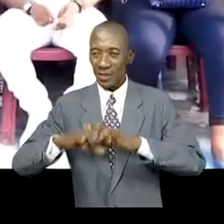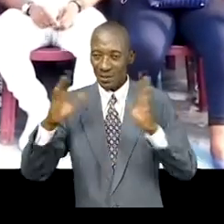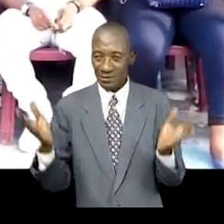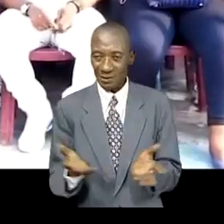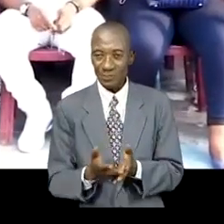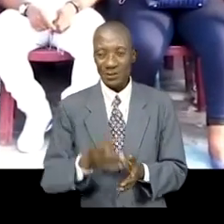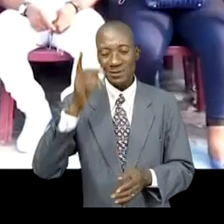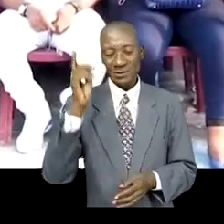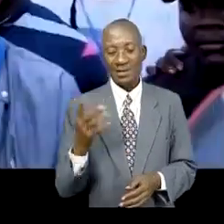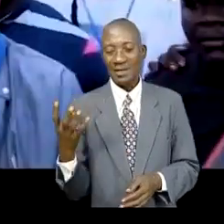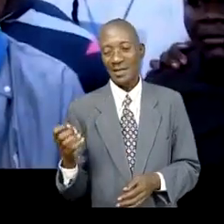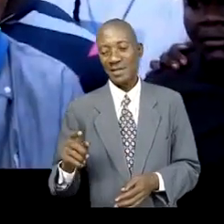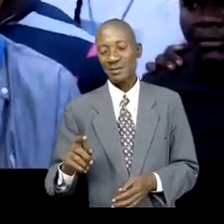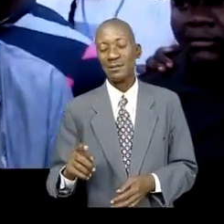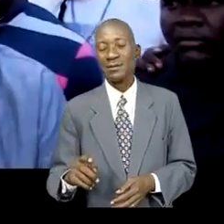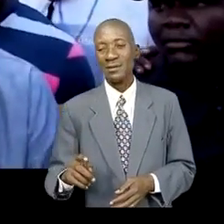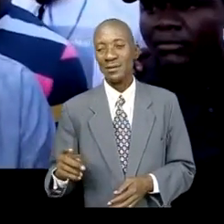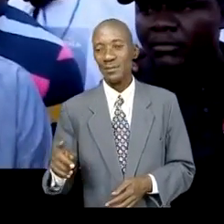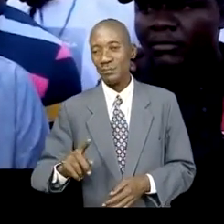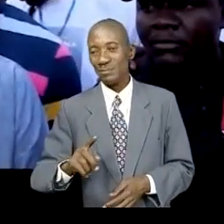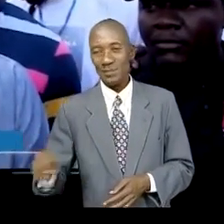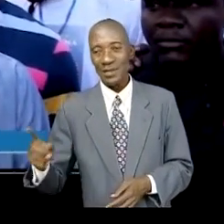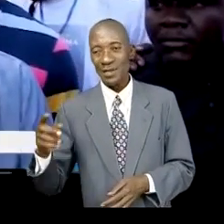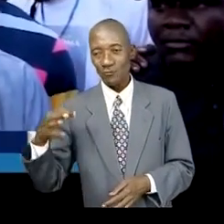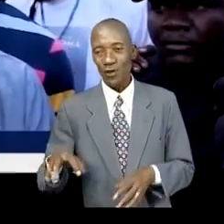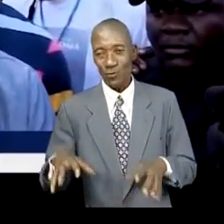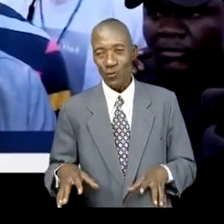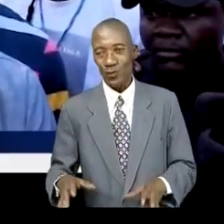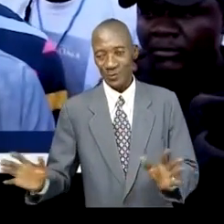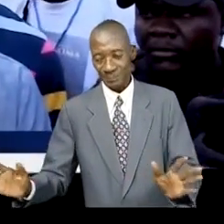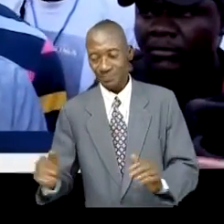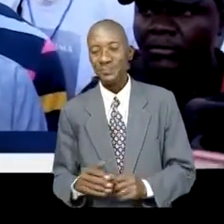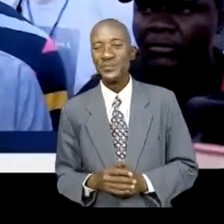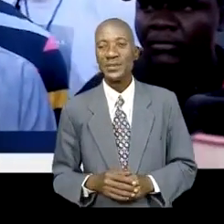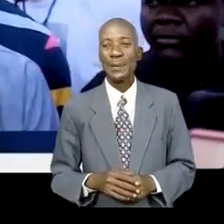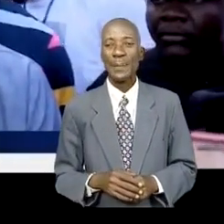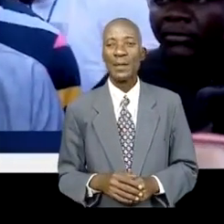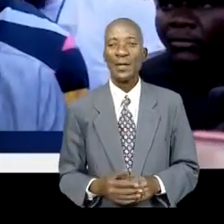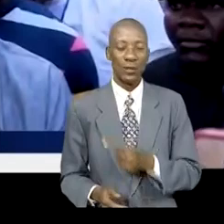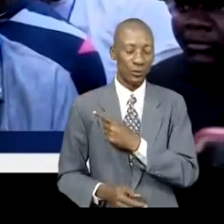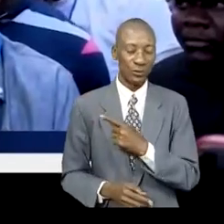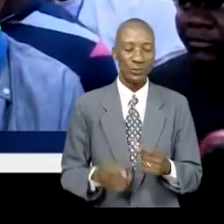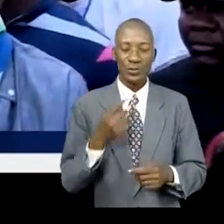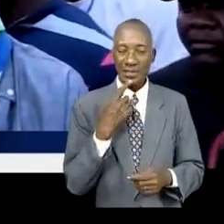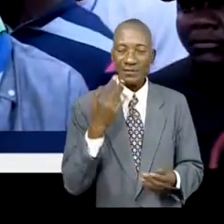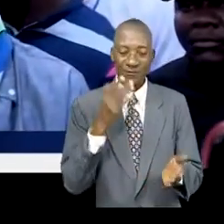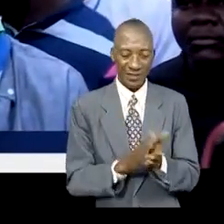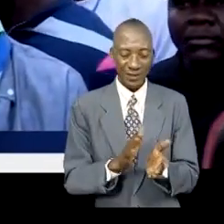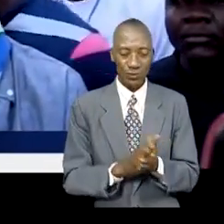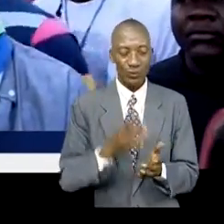140 $ américains. Je tiens à féliciter la coordination et à féliciter